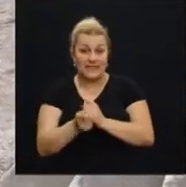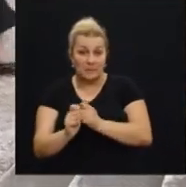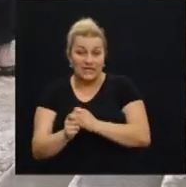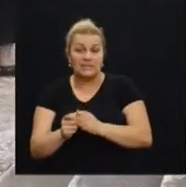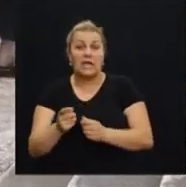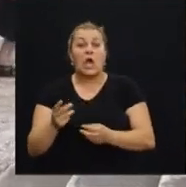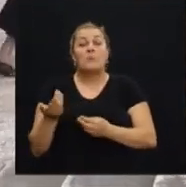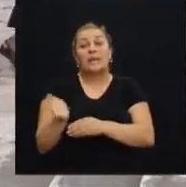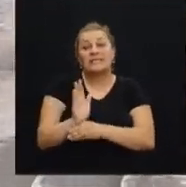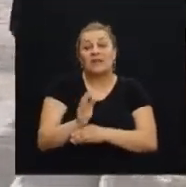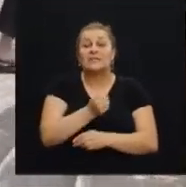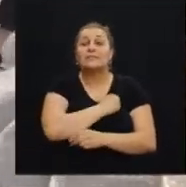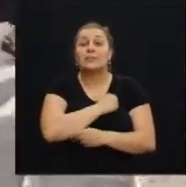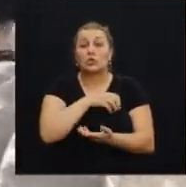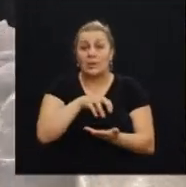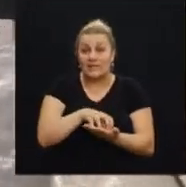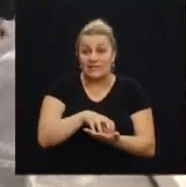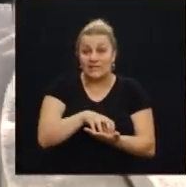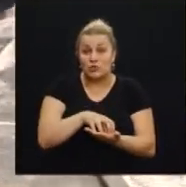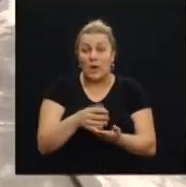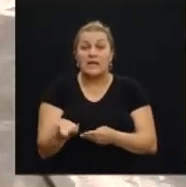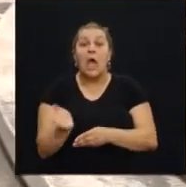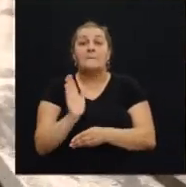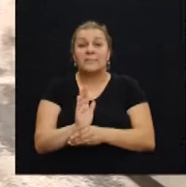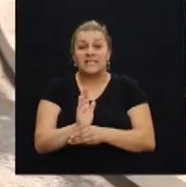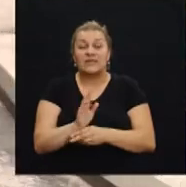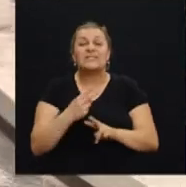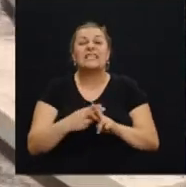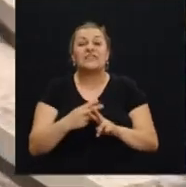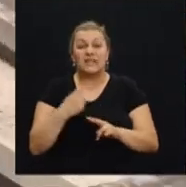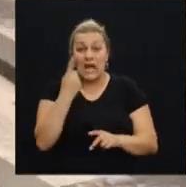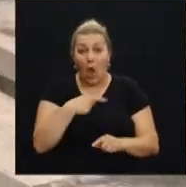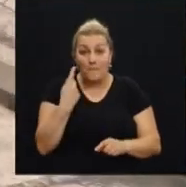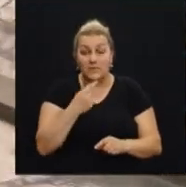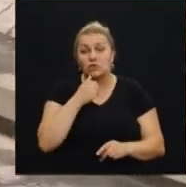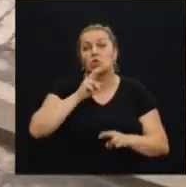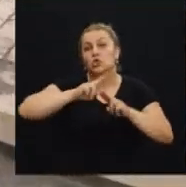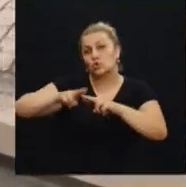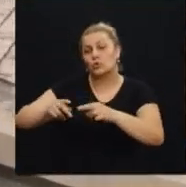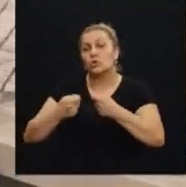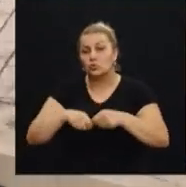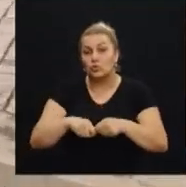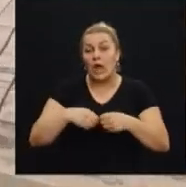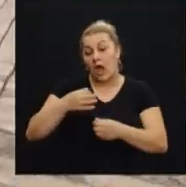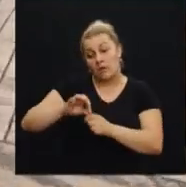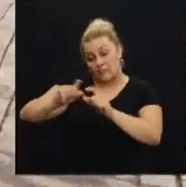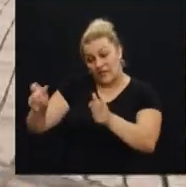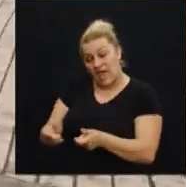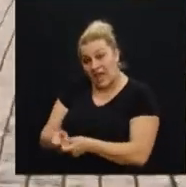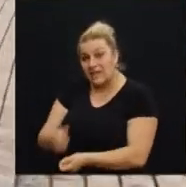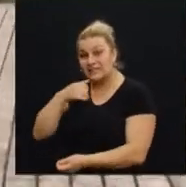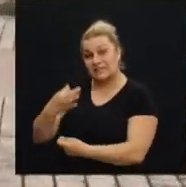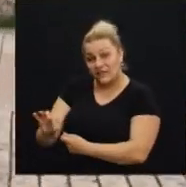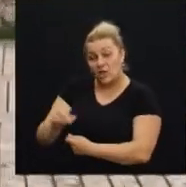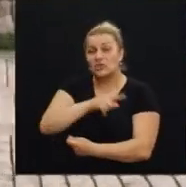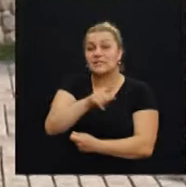predstavnici Splitsko-dalmatinske županije, predstavnici omiške HVIDRA-e te predstavnici ostalih udruga položili vijence i zapalili svijeće